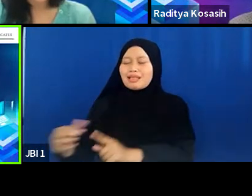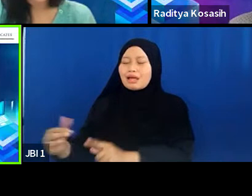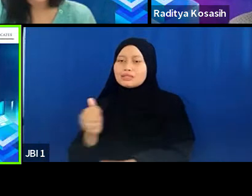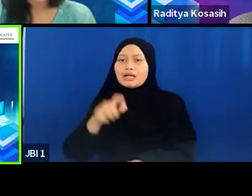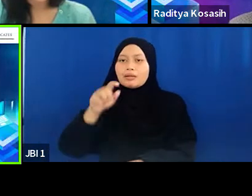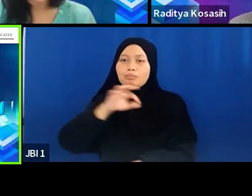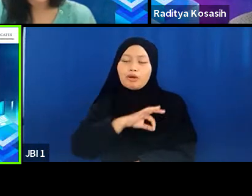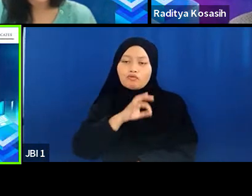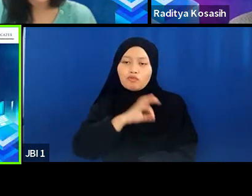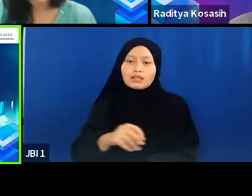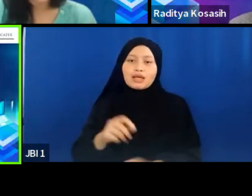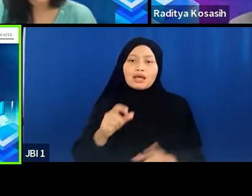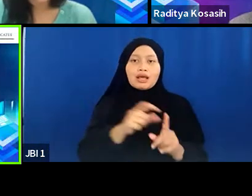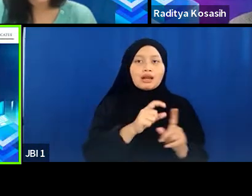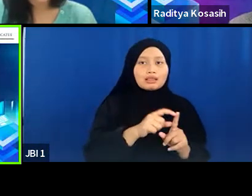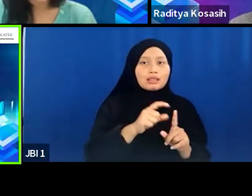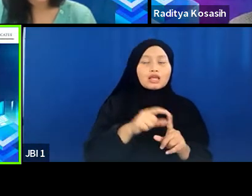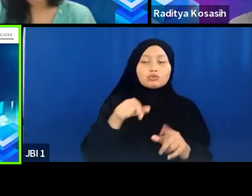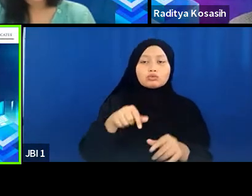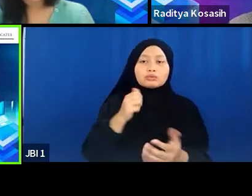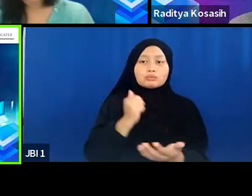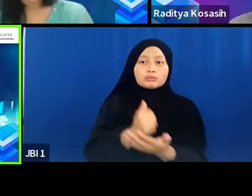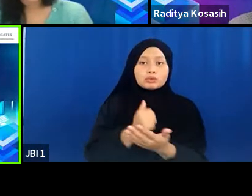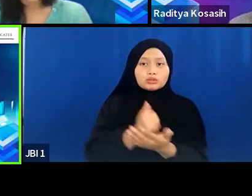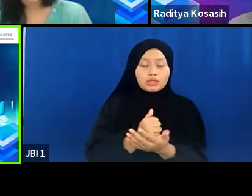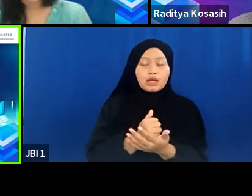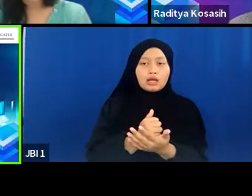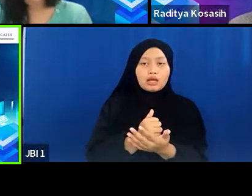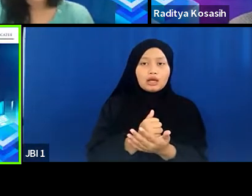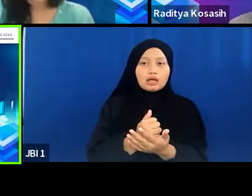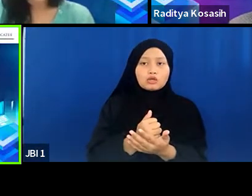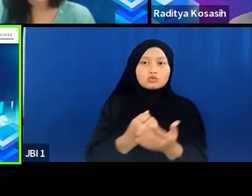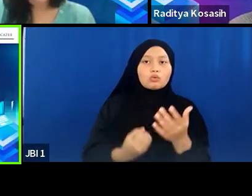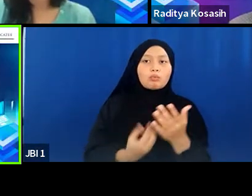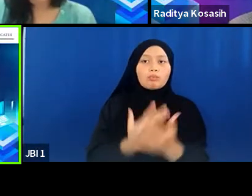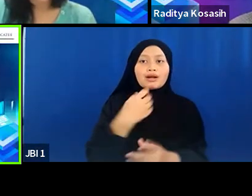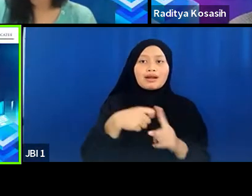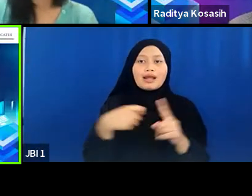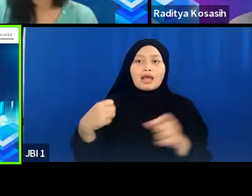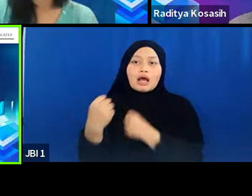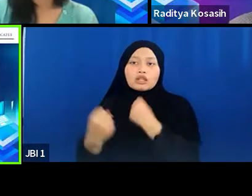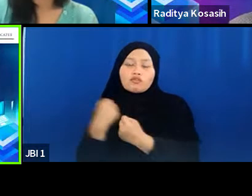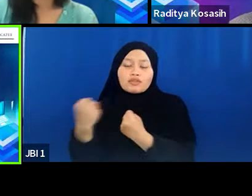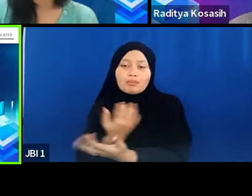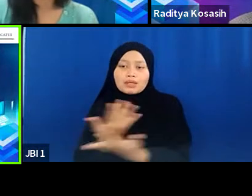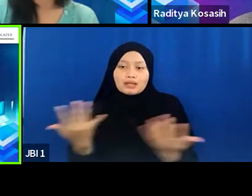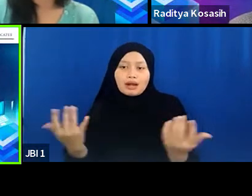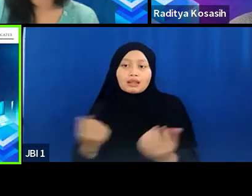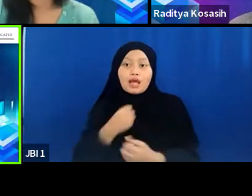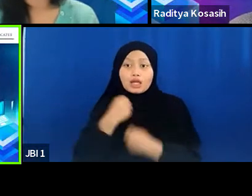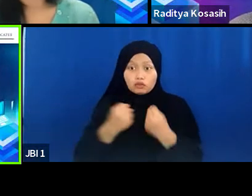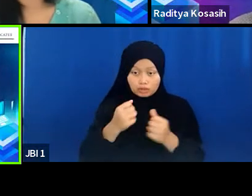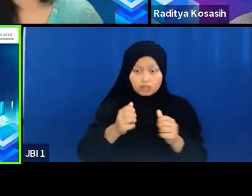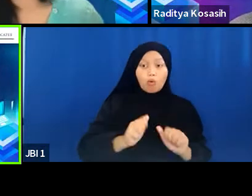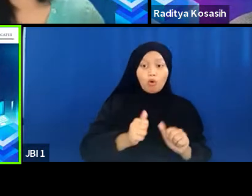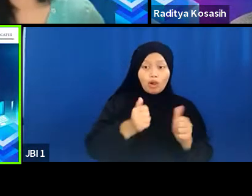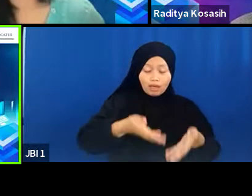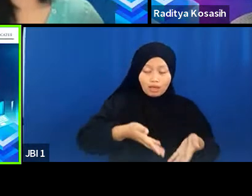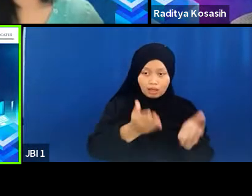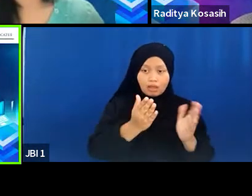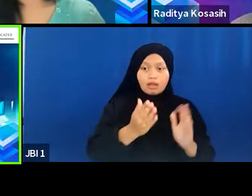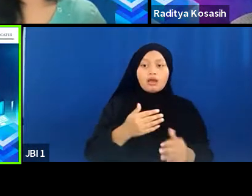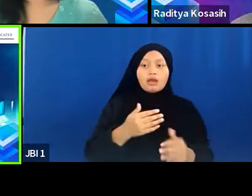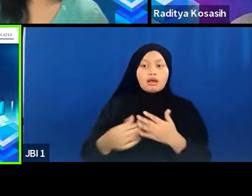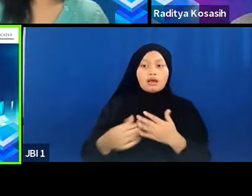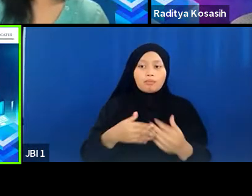karena adanya aktifitas masyarakat sebagai subjek dapat aktivitasnya bore up biarkan